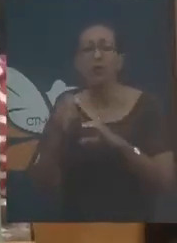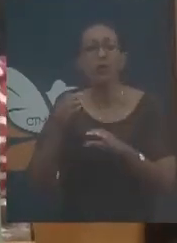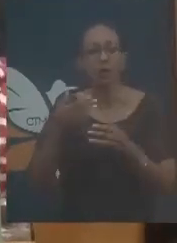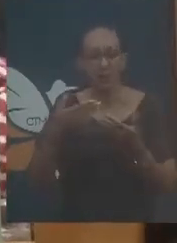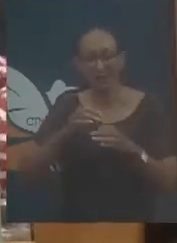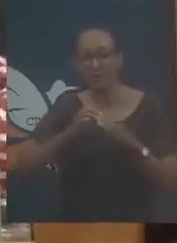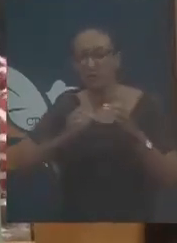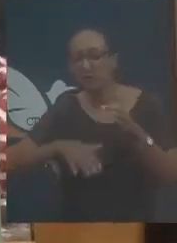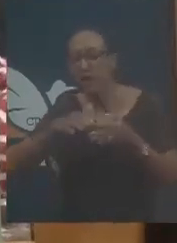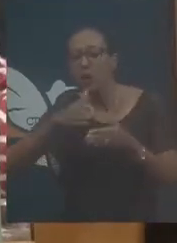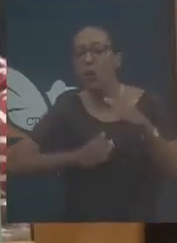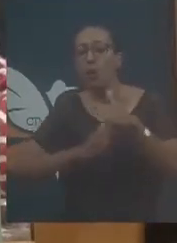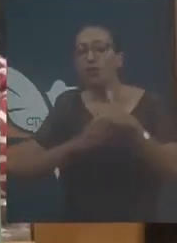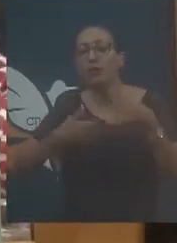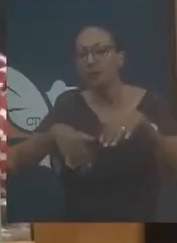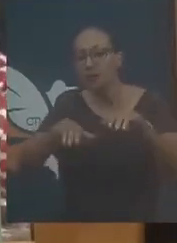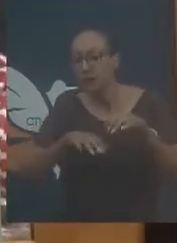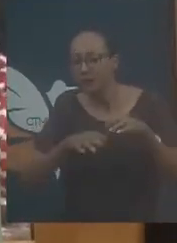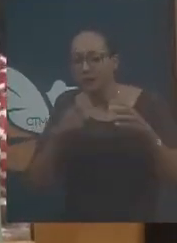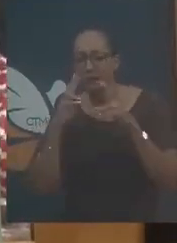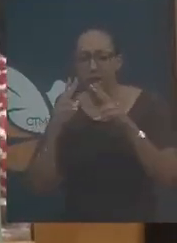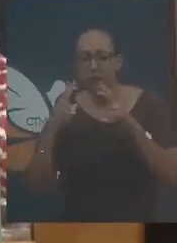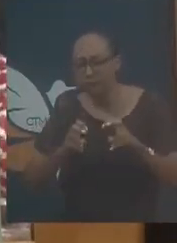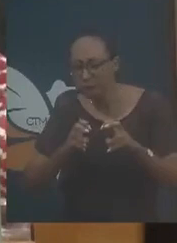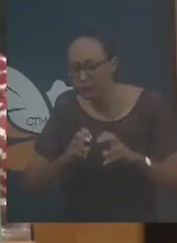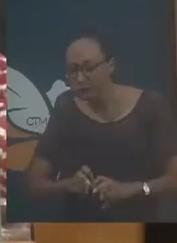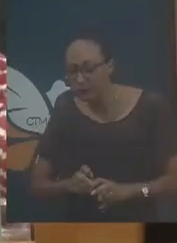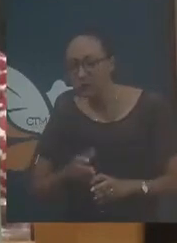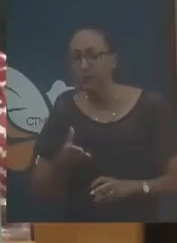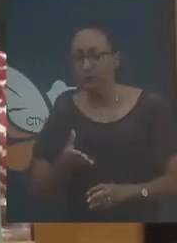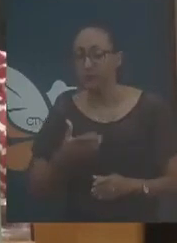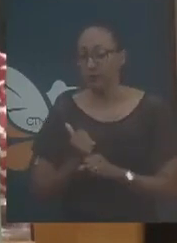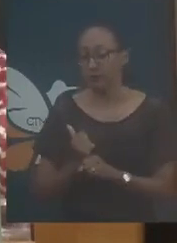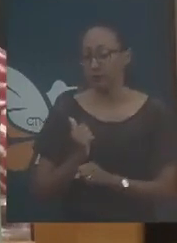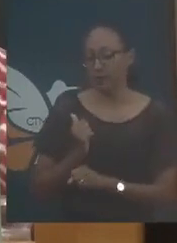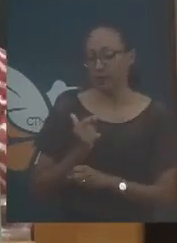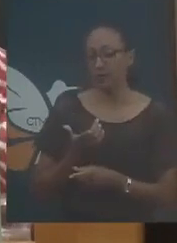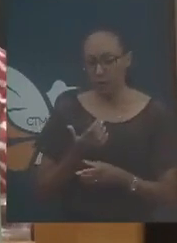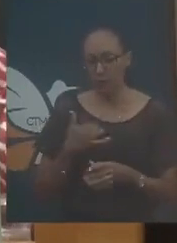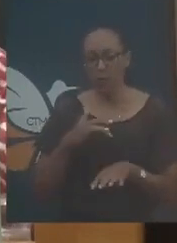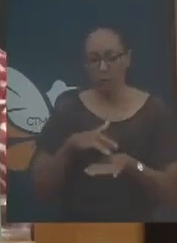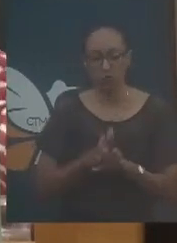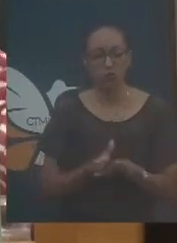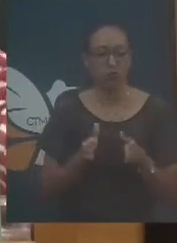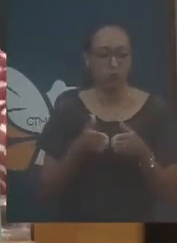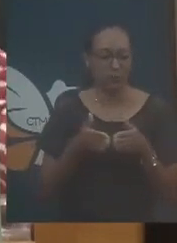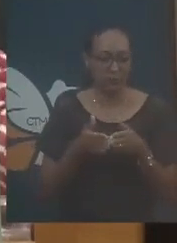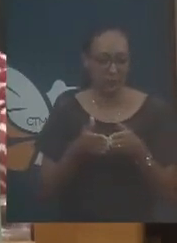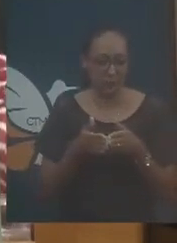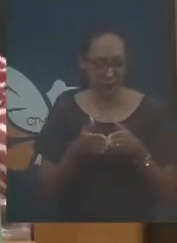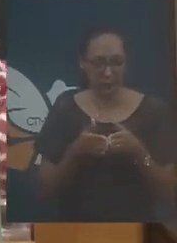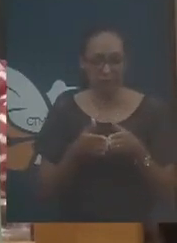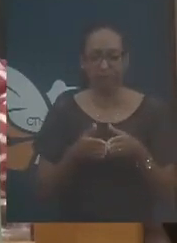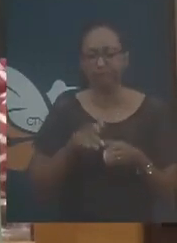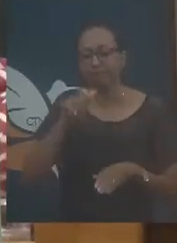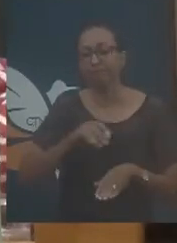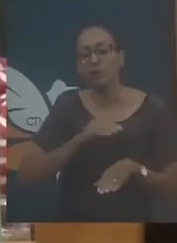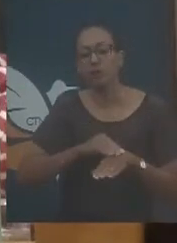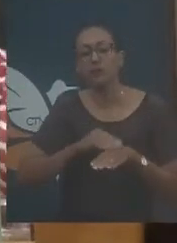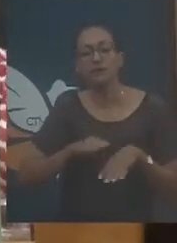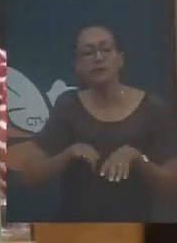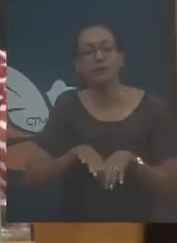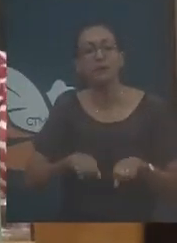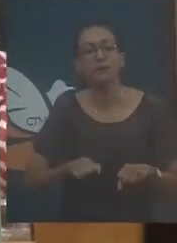je vais regarder avec intérêt. L'an dernier, à pareille heure, j'ai demandé au conseiller